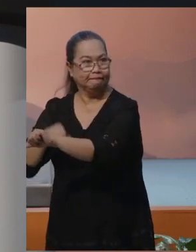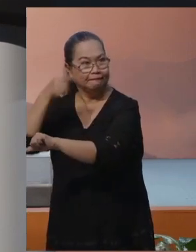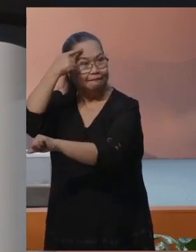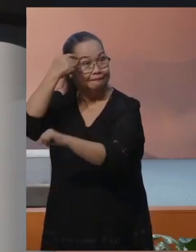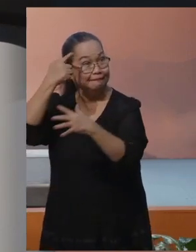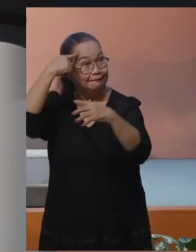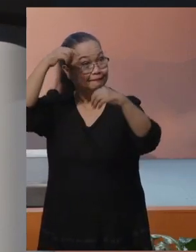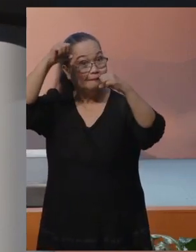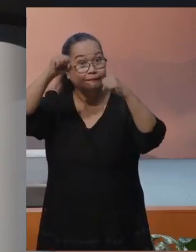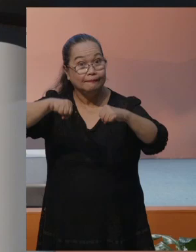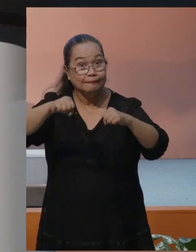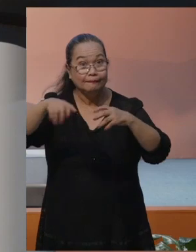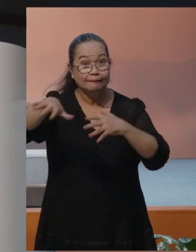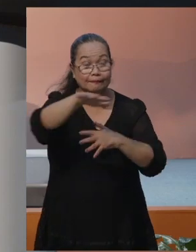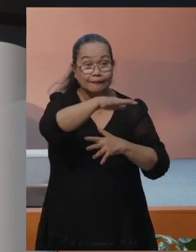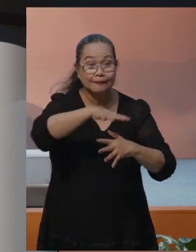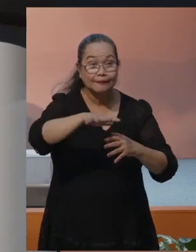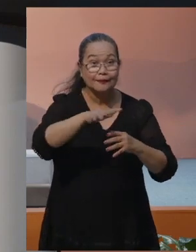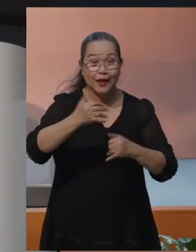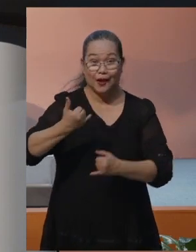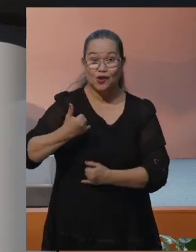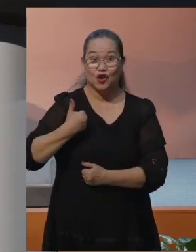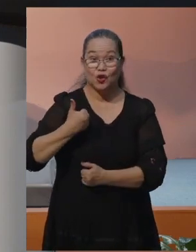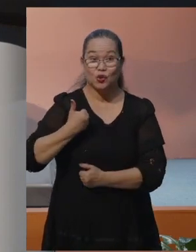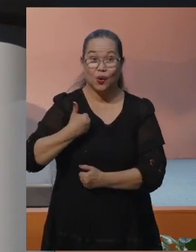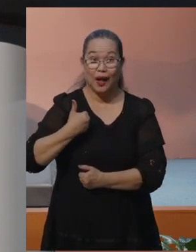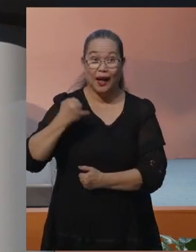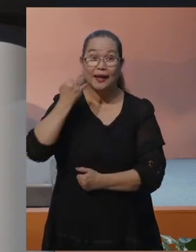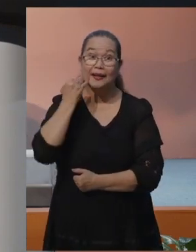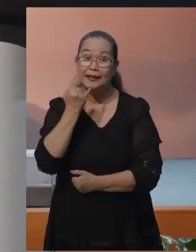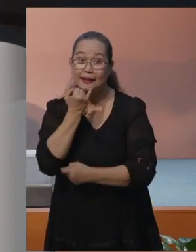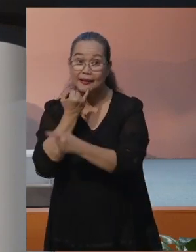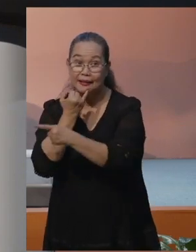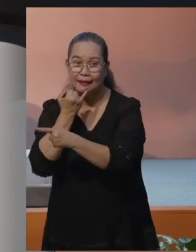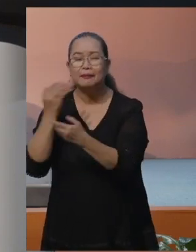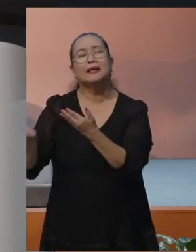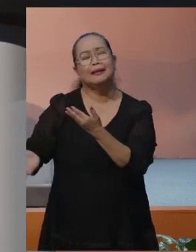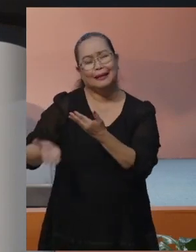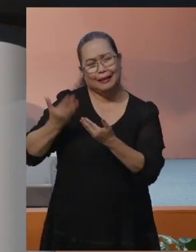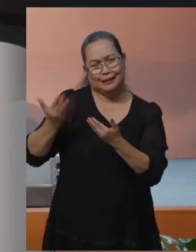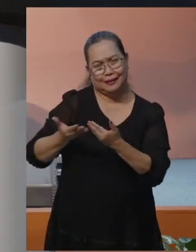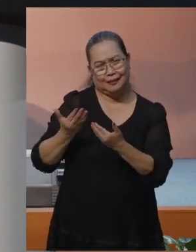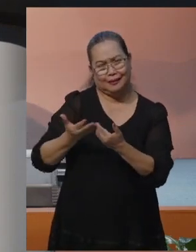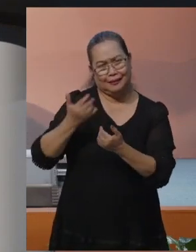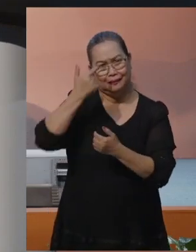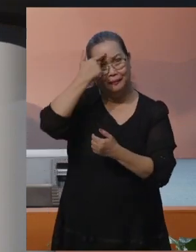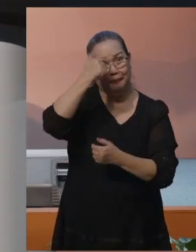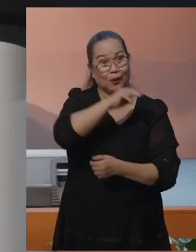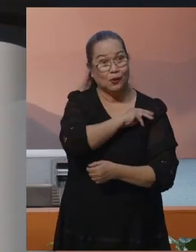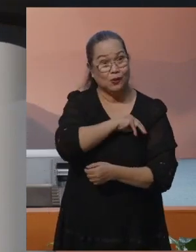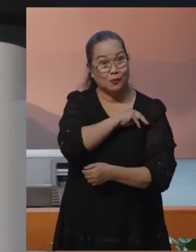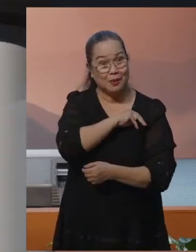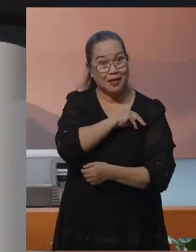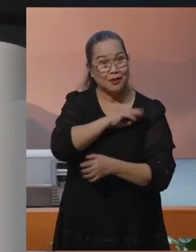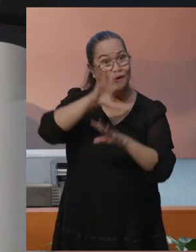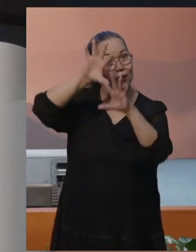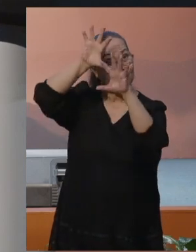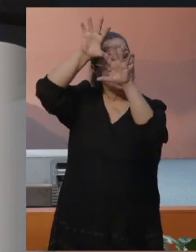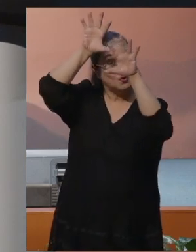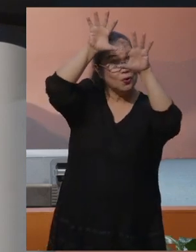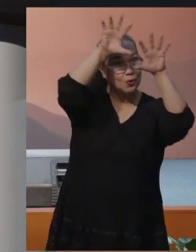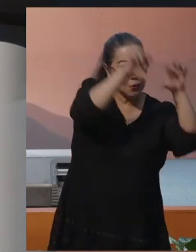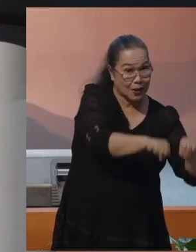sila, yung trabaho ni Joshua at ng Israel ay madadali. Kasi ang mission nila ay lipulin ang